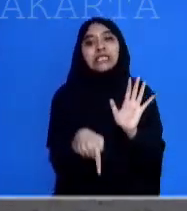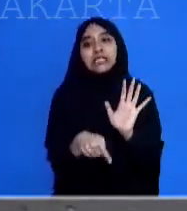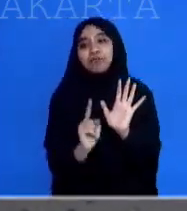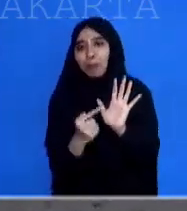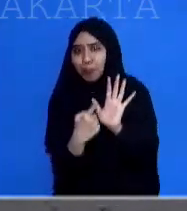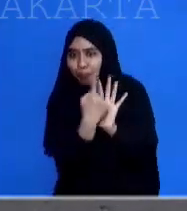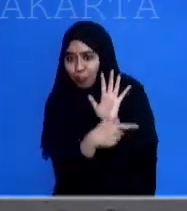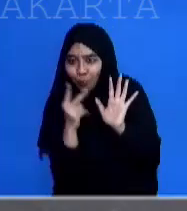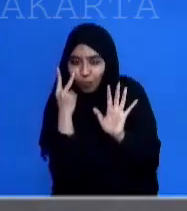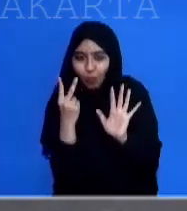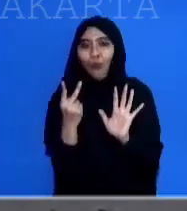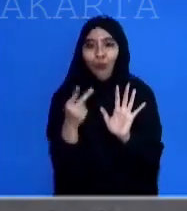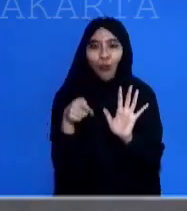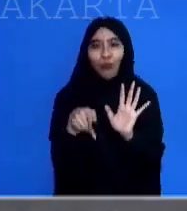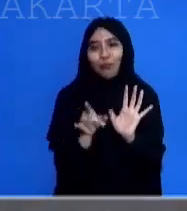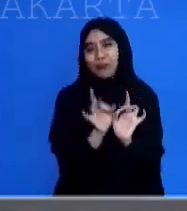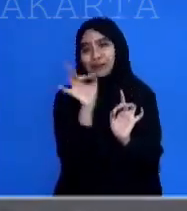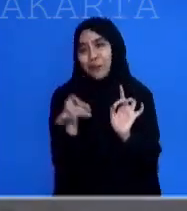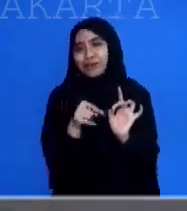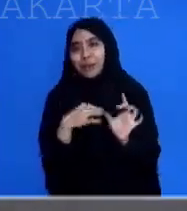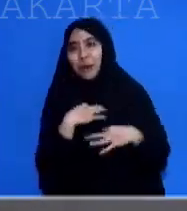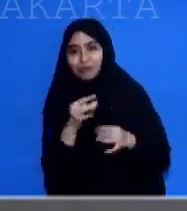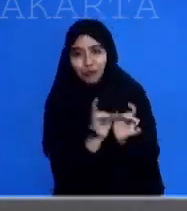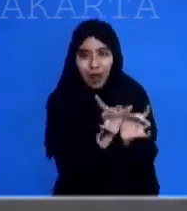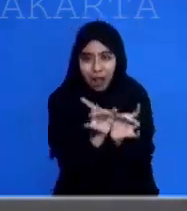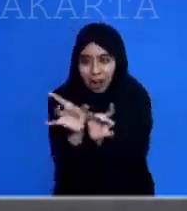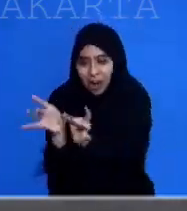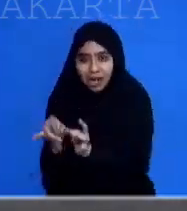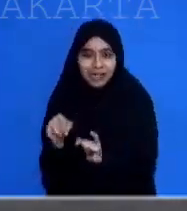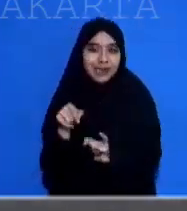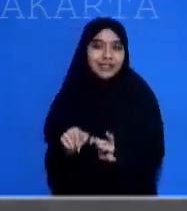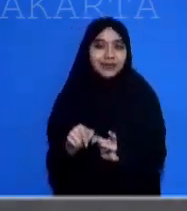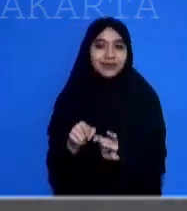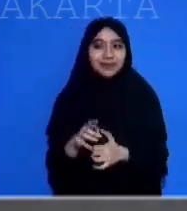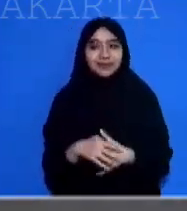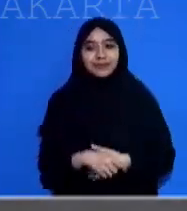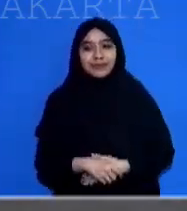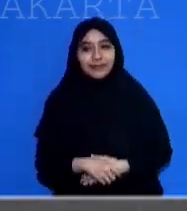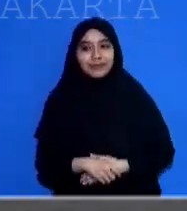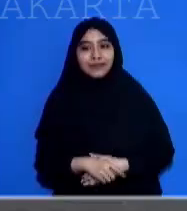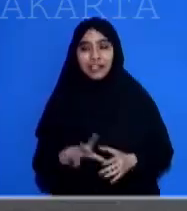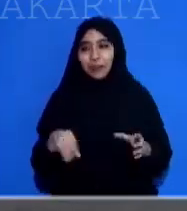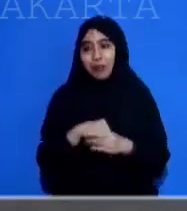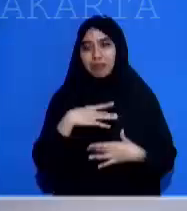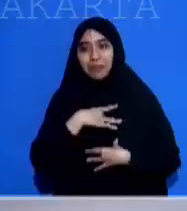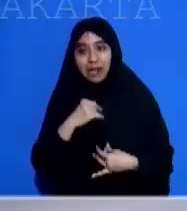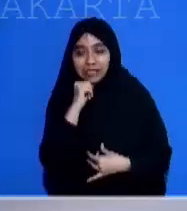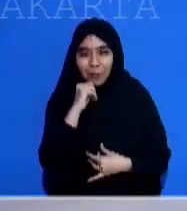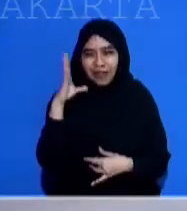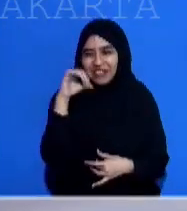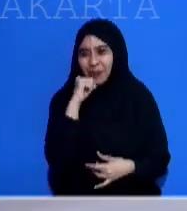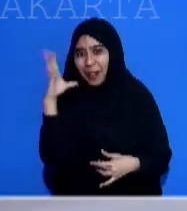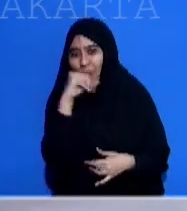jadi kita menggunakan kostum sekin ya tujuannya ya buat memeriahkan Siapa tahu juga dapat Des nanti ya